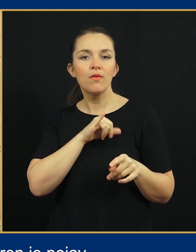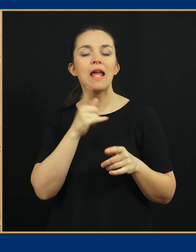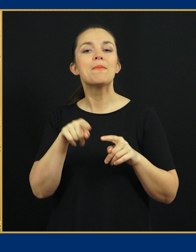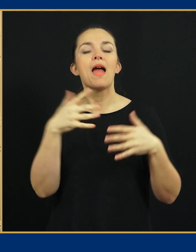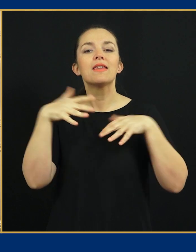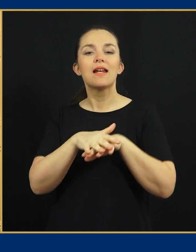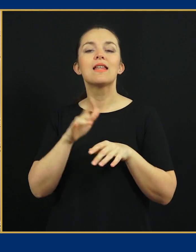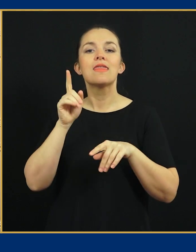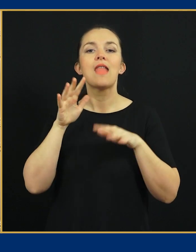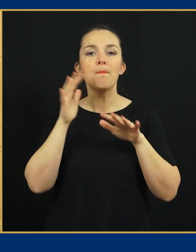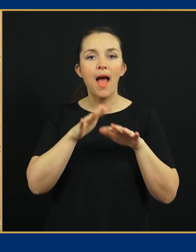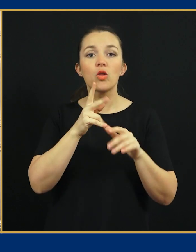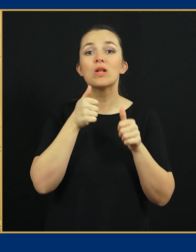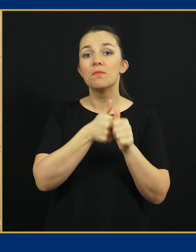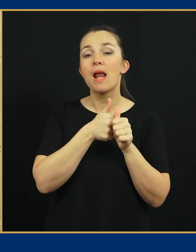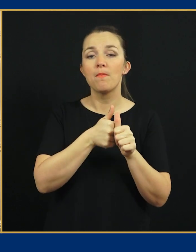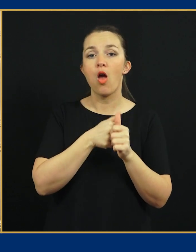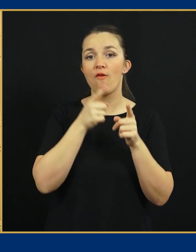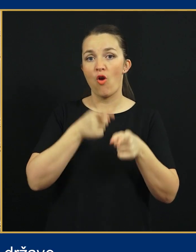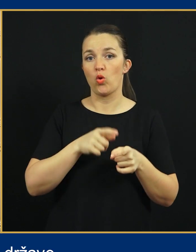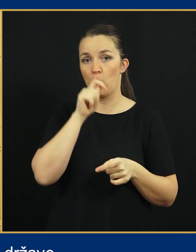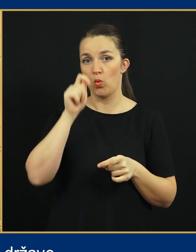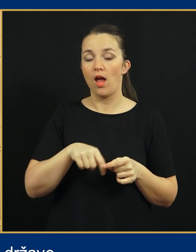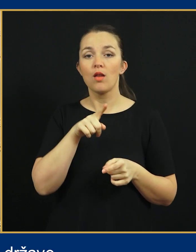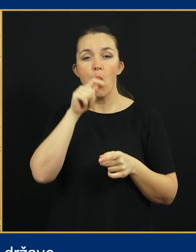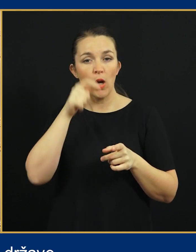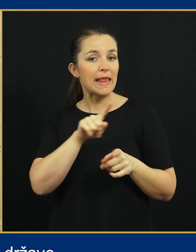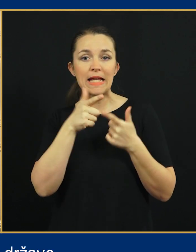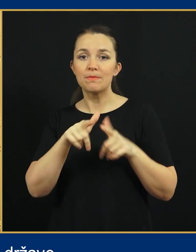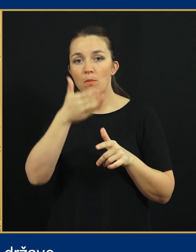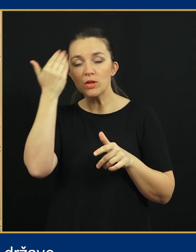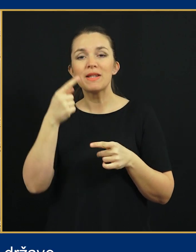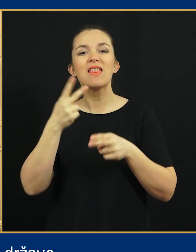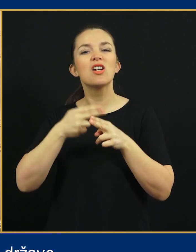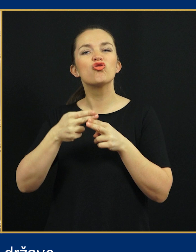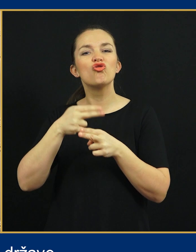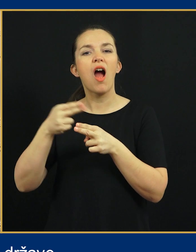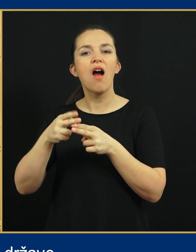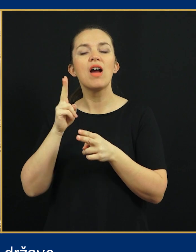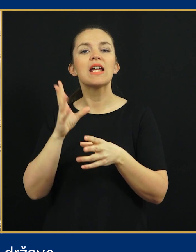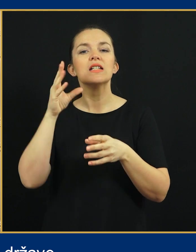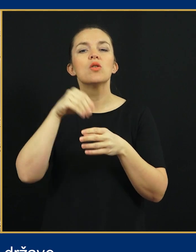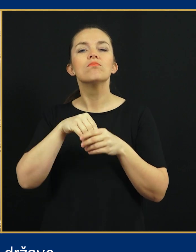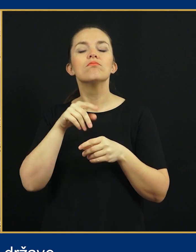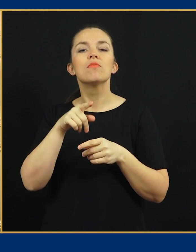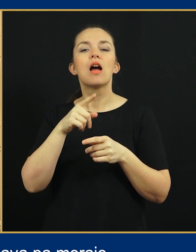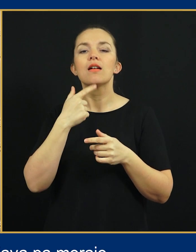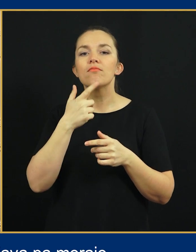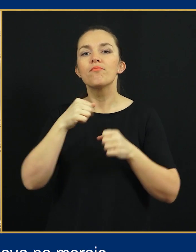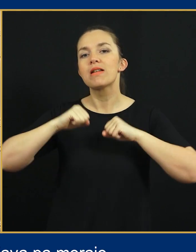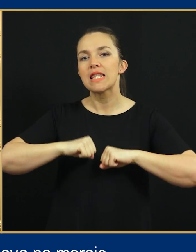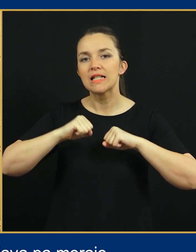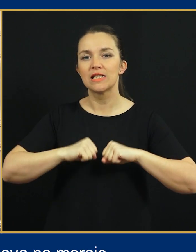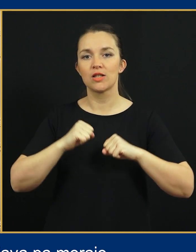napadov, ki spremljajo vojno v Ukrajini. Ukrajina ne sme pozabiti na države, ki so deležne načrtnih pritiskov, več